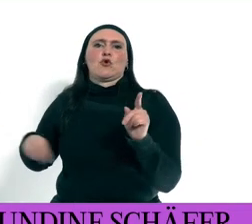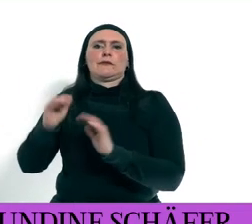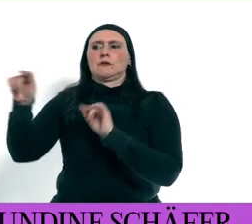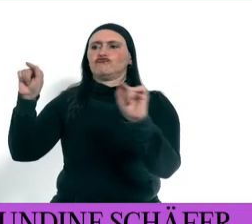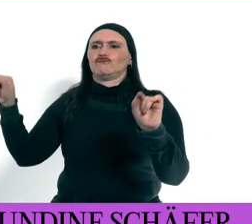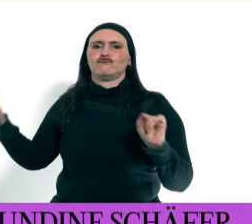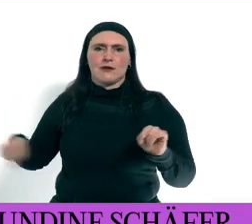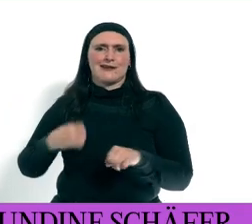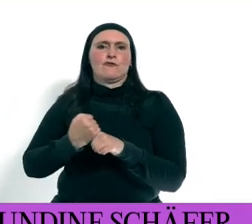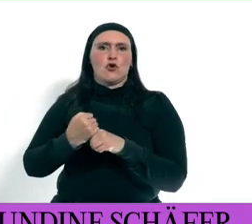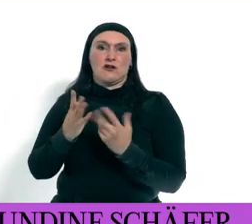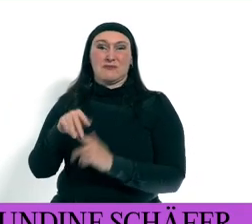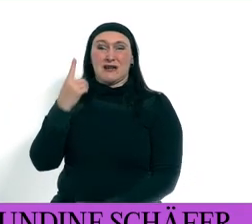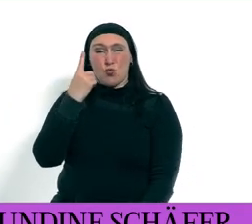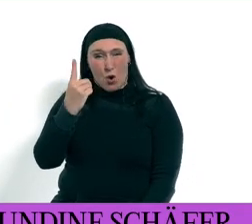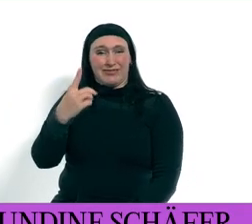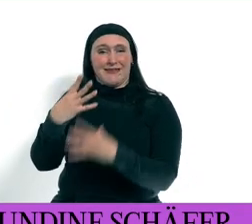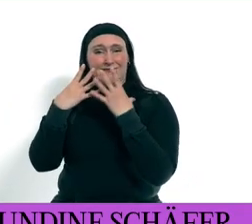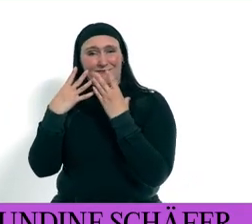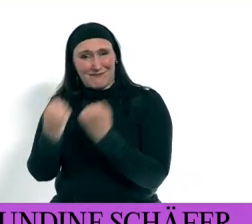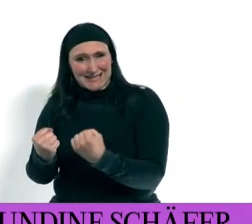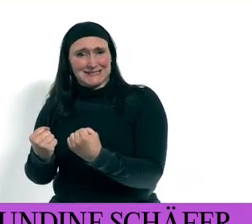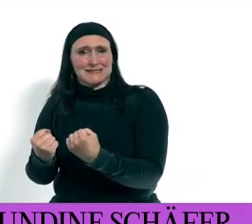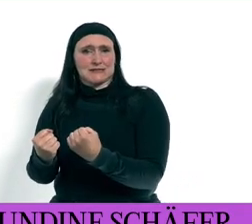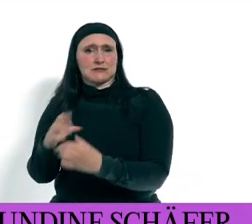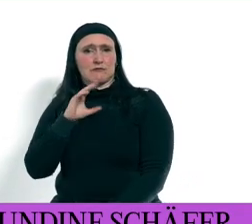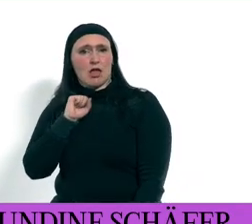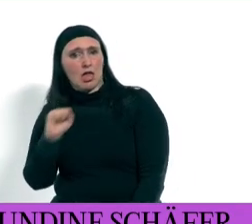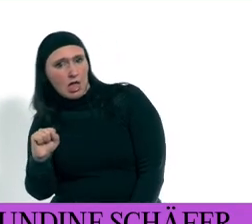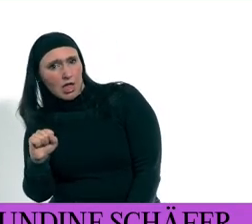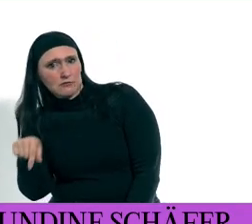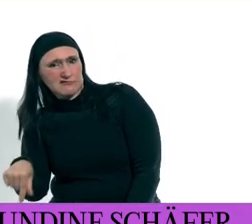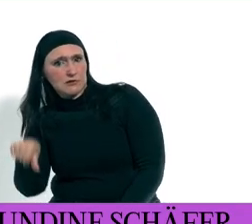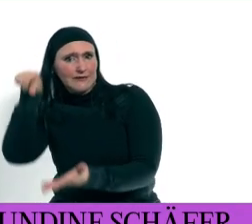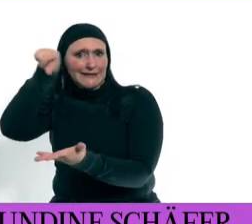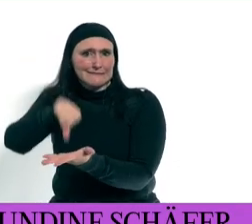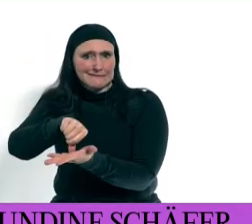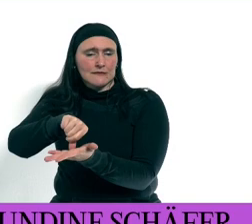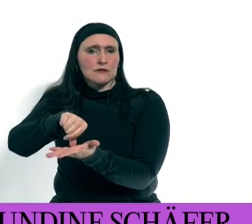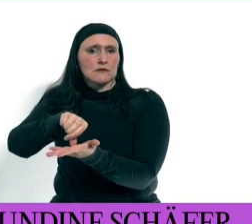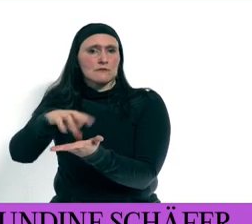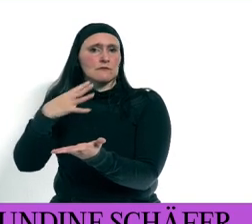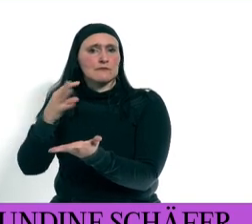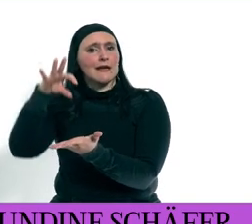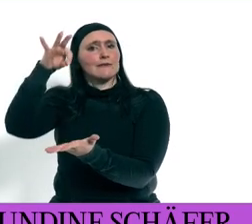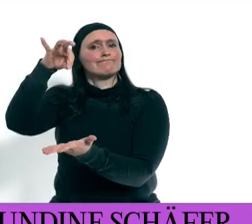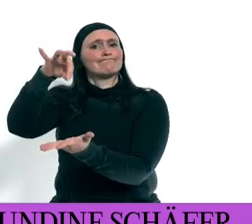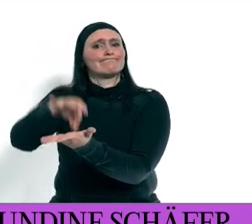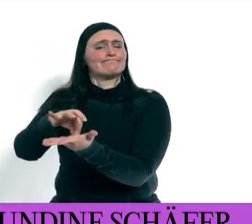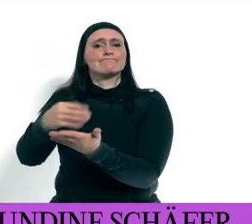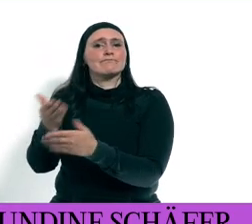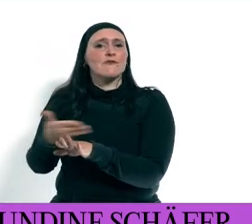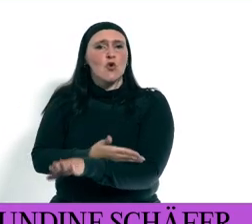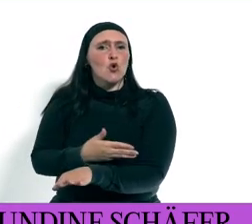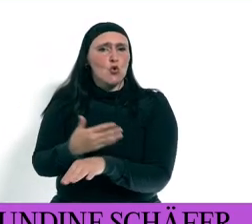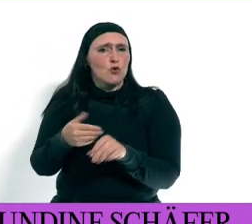3 Jahren. Und das hat natürlich insgesamt unsere Perspektive auch verändert, mit Blick auf die Frage, wie wir als